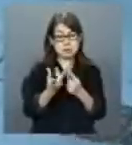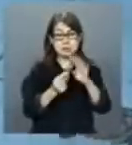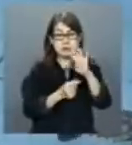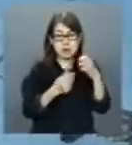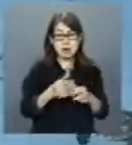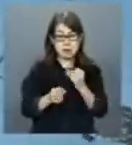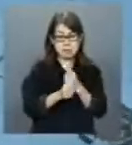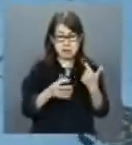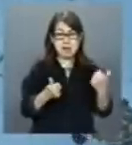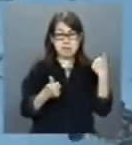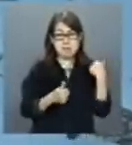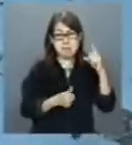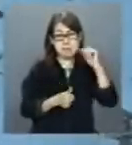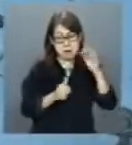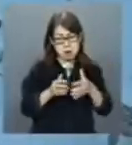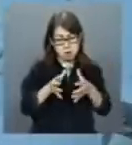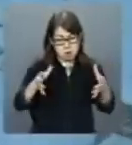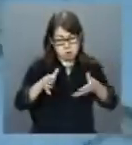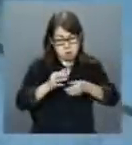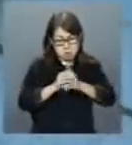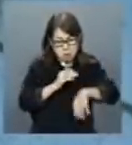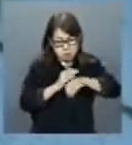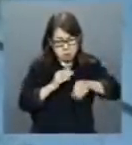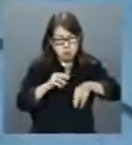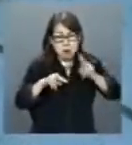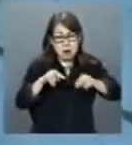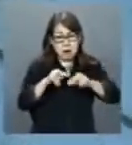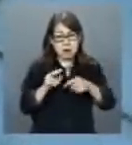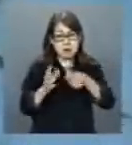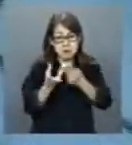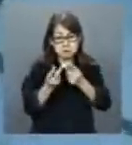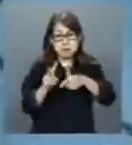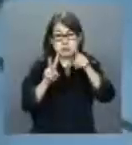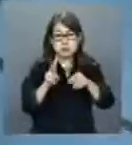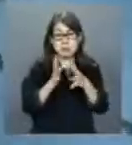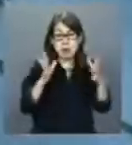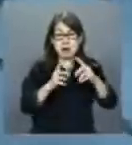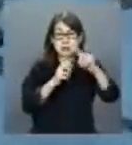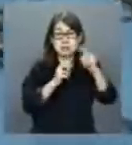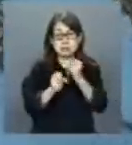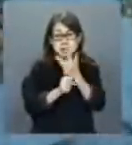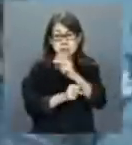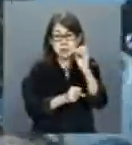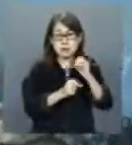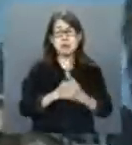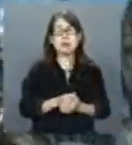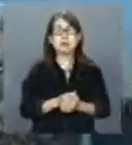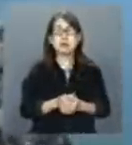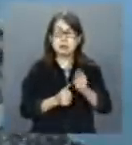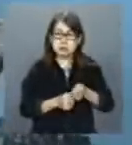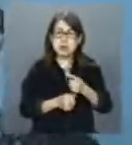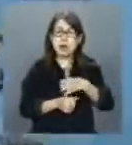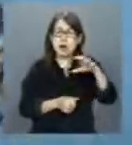าวางไข่บนเกาะทะลุถึง 2,000 ใบมากที่สุดในรอบ3ปีส ซึ่งทั้งหมดนี้ก็ต้องอาศัยความทุ่มเทเอาใ